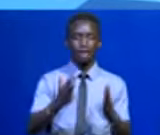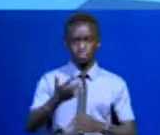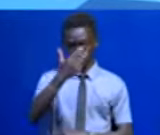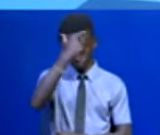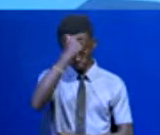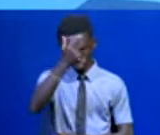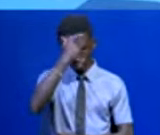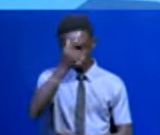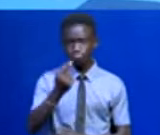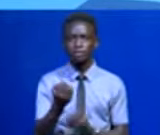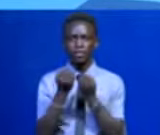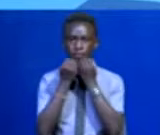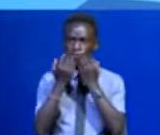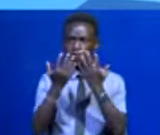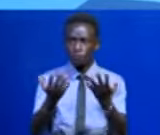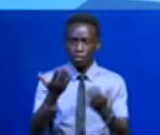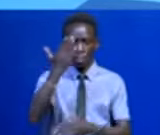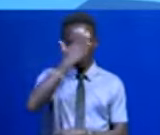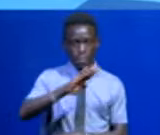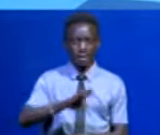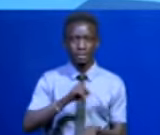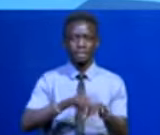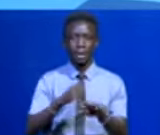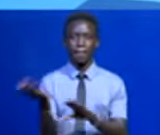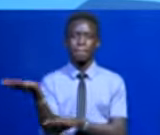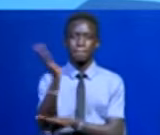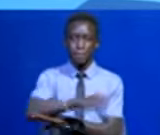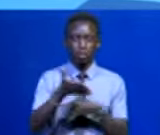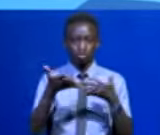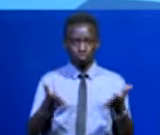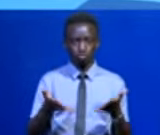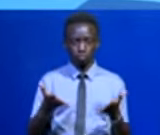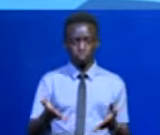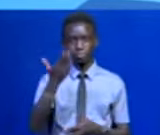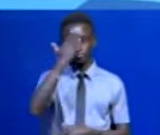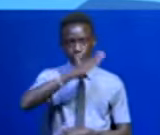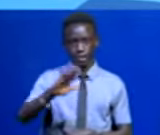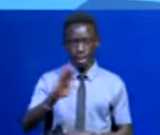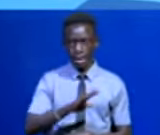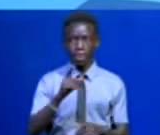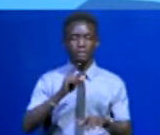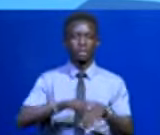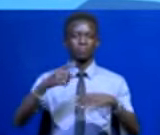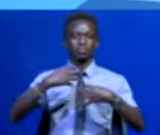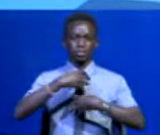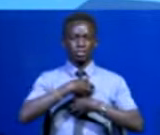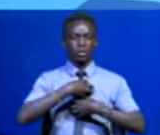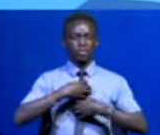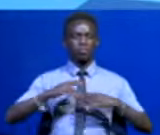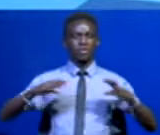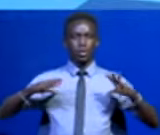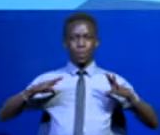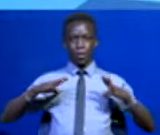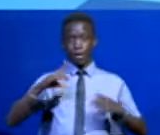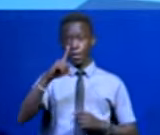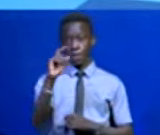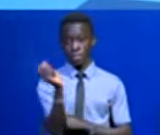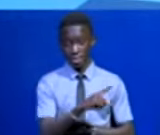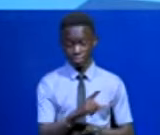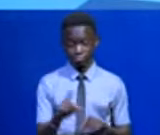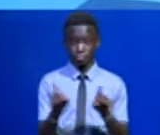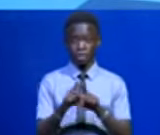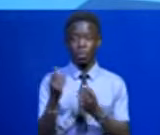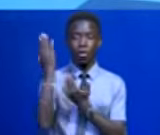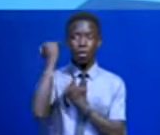pindi bunge liliporejelea vikao vyake hii leo baada ya likizo ya mwezi mmoja. Aidha wabunge wanatazamiwa kuchambua mswada wa fedha wa